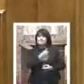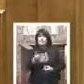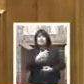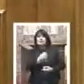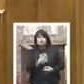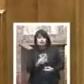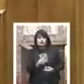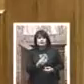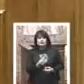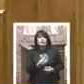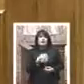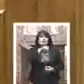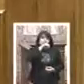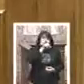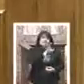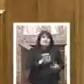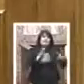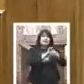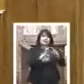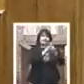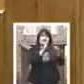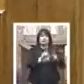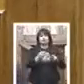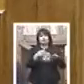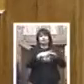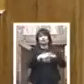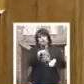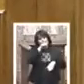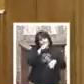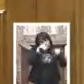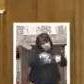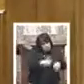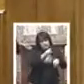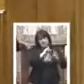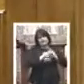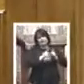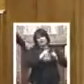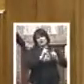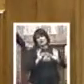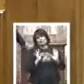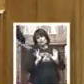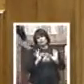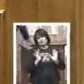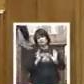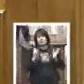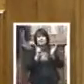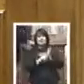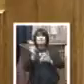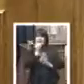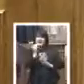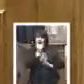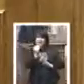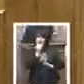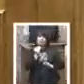μάτια, είναι το μνημόνιο. Και αντί να δουλεύει προς την κατεύθυνση να απελευθερωθεί η χώρα από το συντομότερο, από αυτό